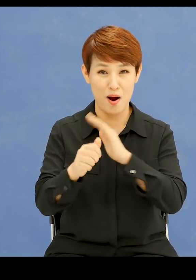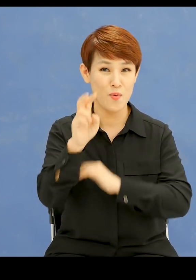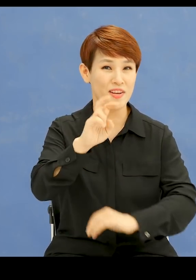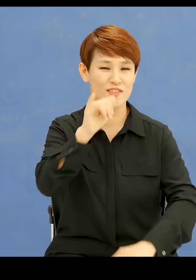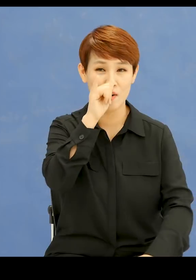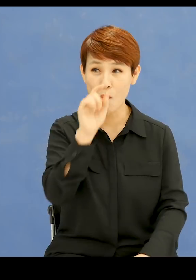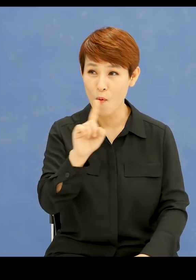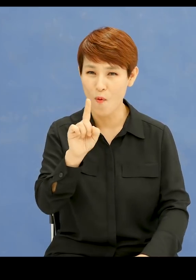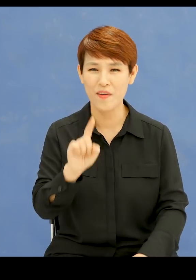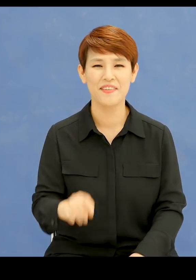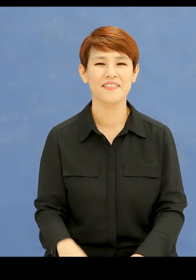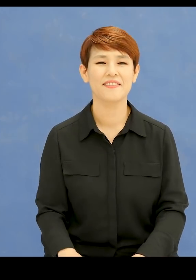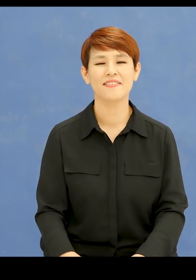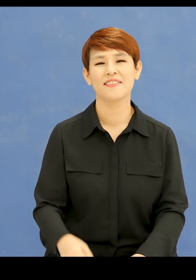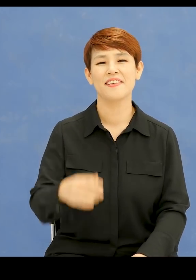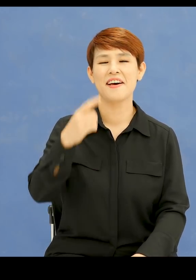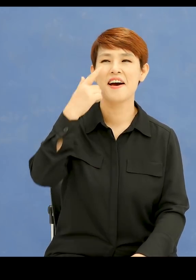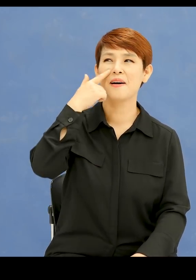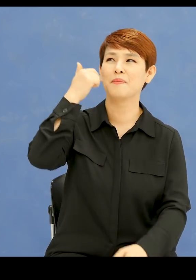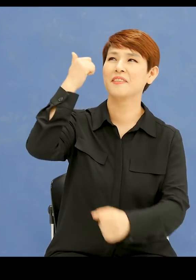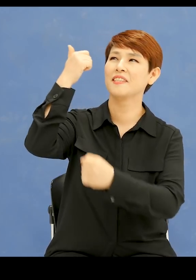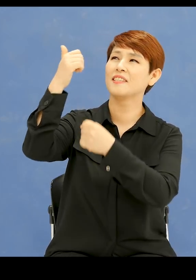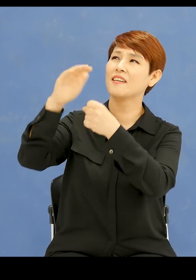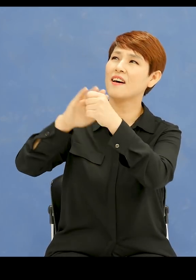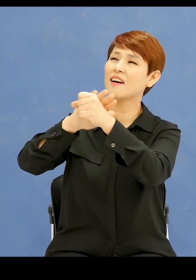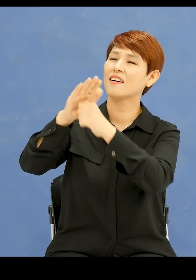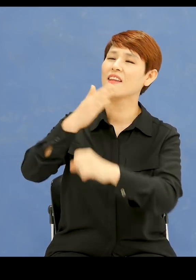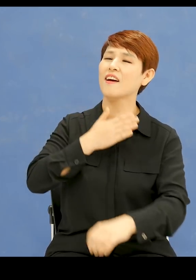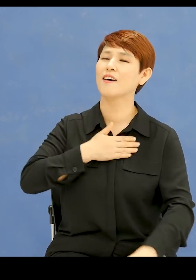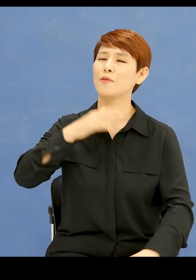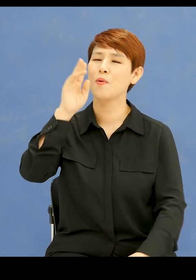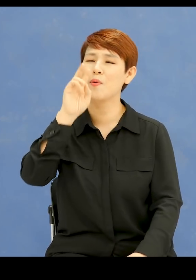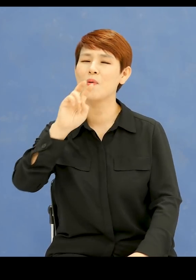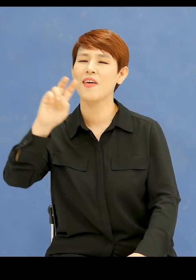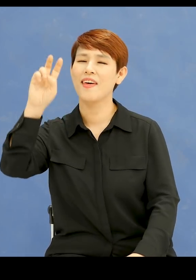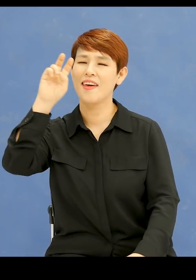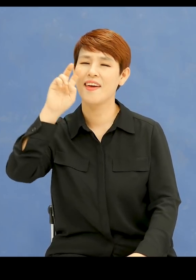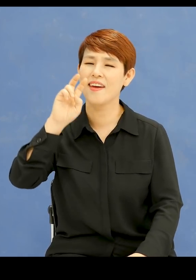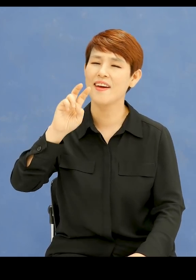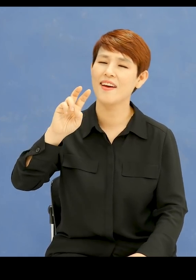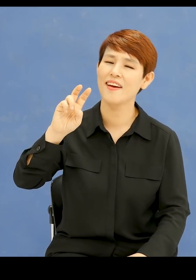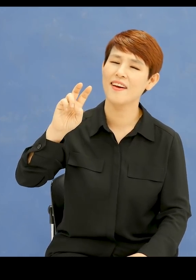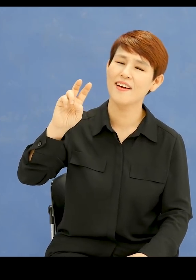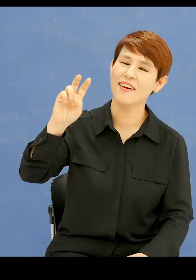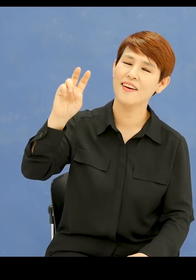좀 불러주시겠어요? 네. 아버지 사랑 내가